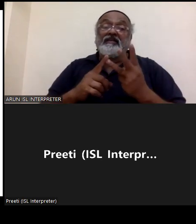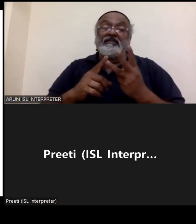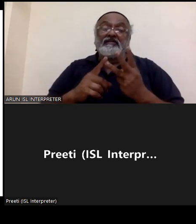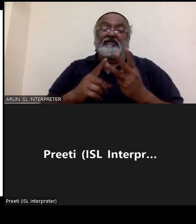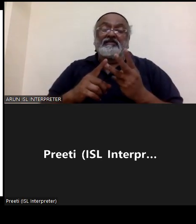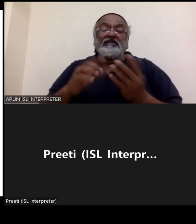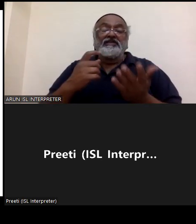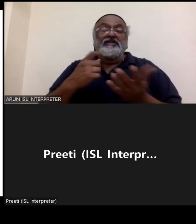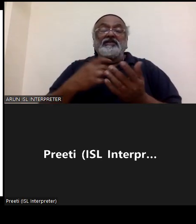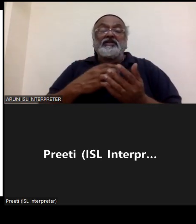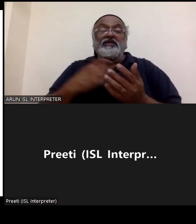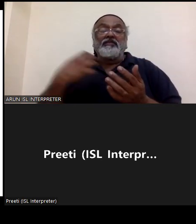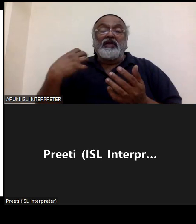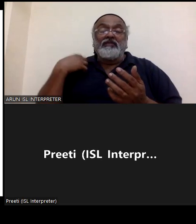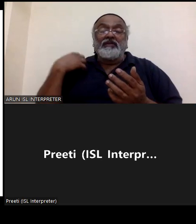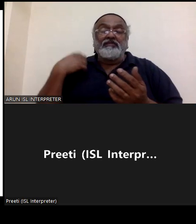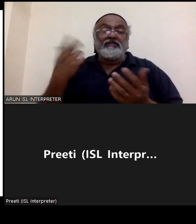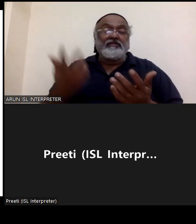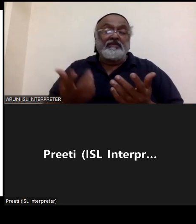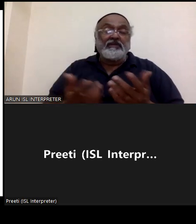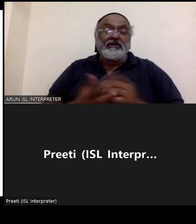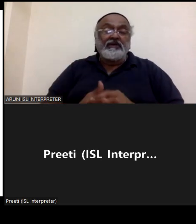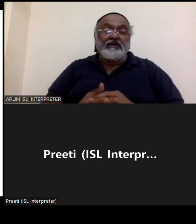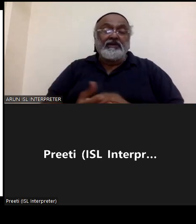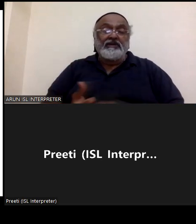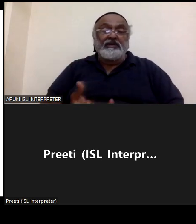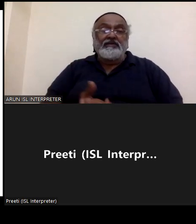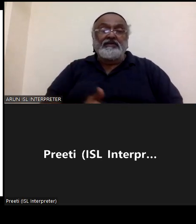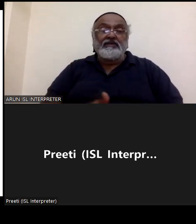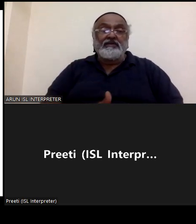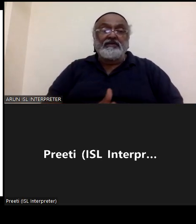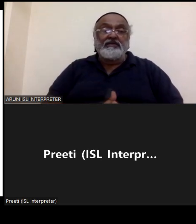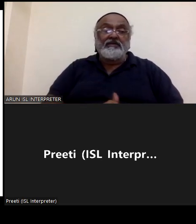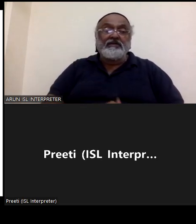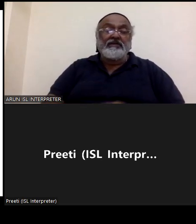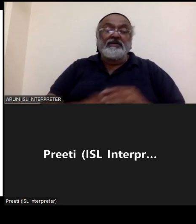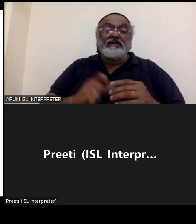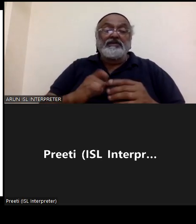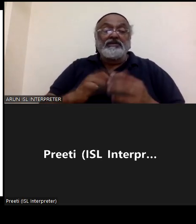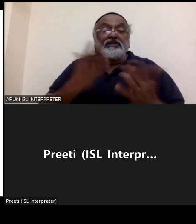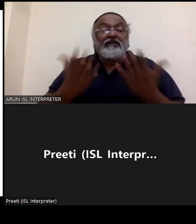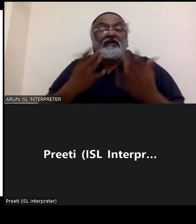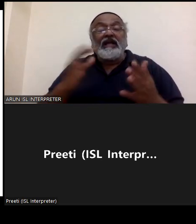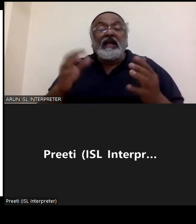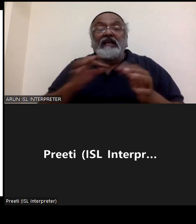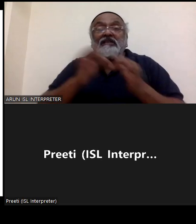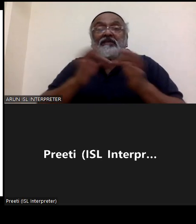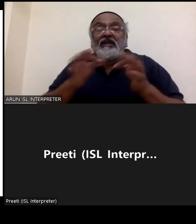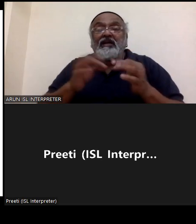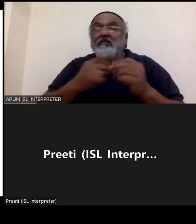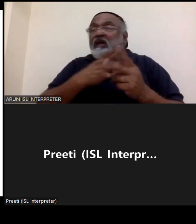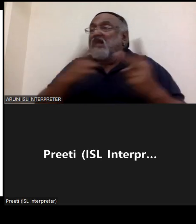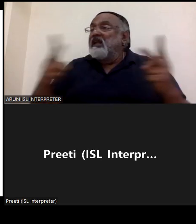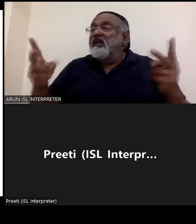देयर कैन बी एन एग्जांपल वेयर न्यूमरस पर्संस विद डिसेबिलिटीज कम टुगेदर एज ग्रुप फ्रॉम डिफरेंट